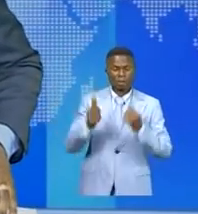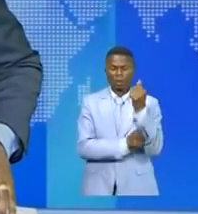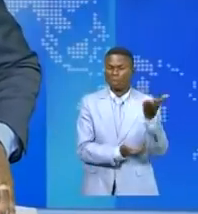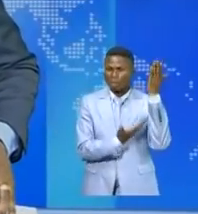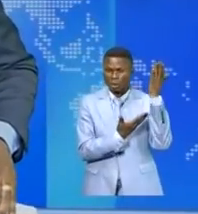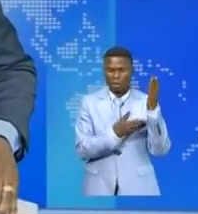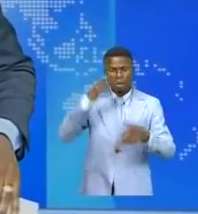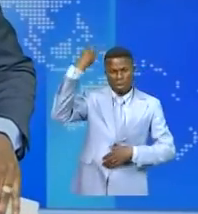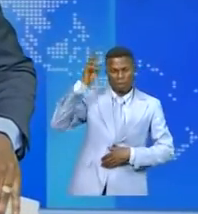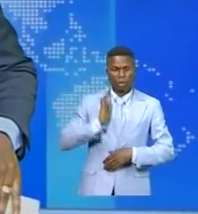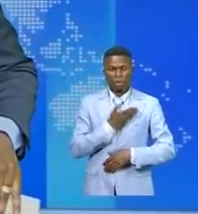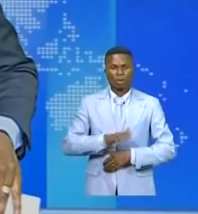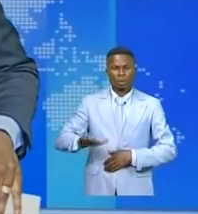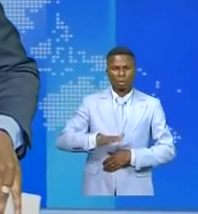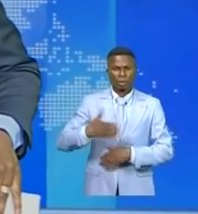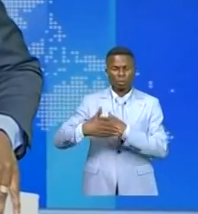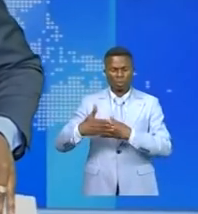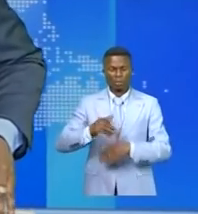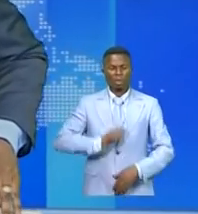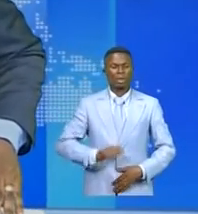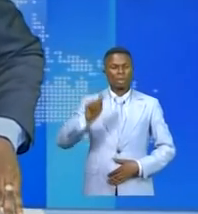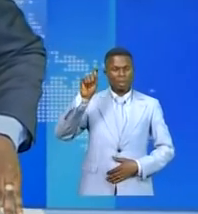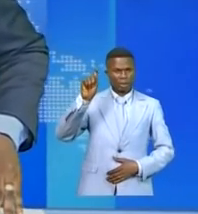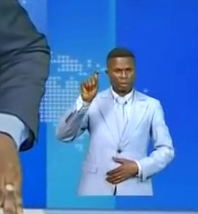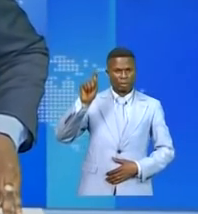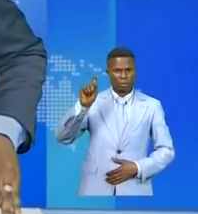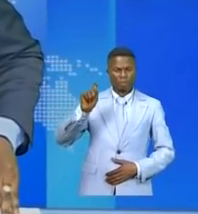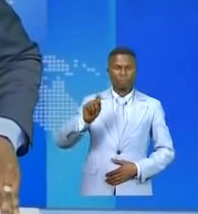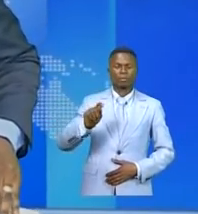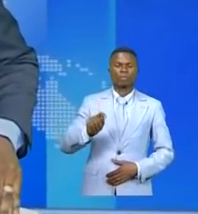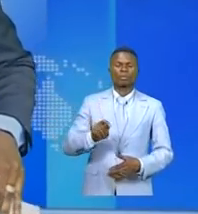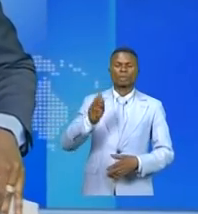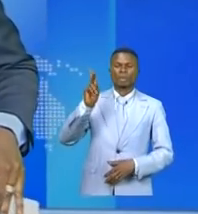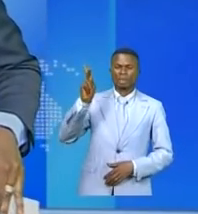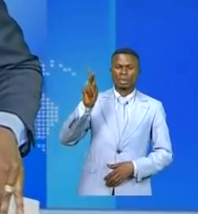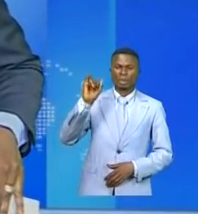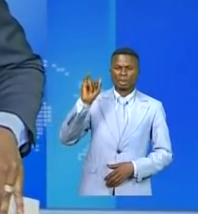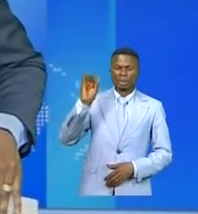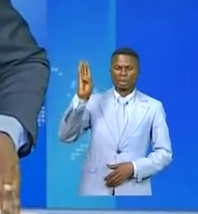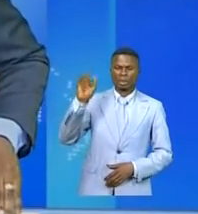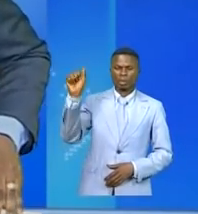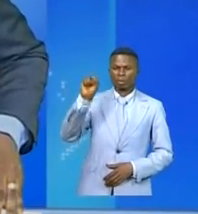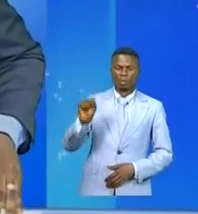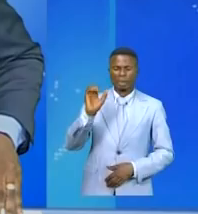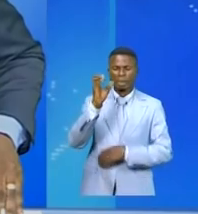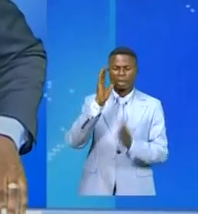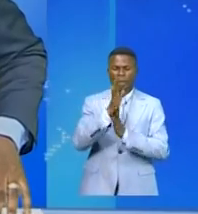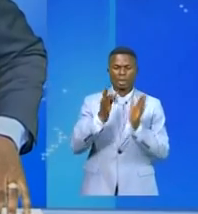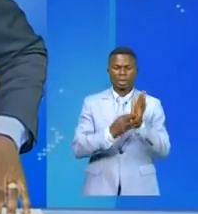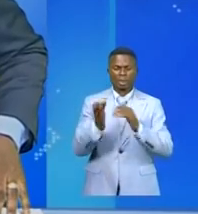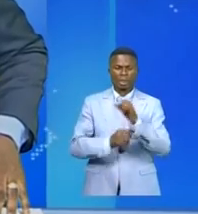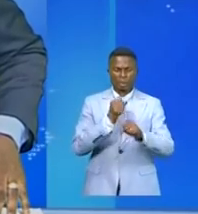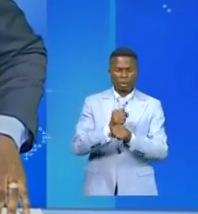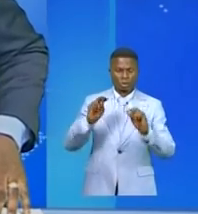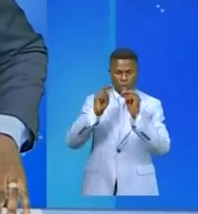importante de la politique nationale aux côtés d'Étienne Tshisekedi. Frédéric Kibasa Maliba est passé dans l'au-delà. Voilà 18 ans, l'UDPS